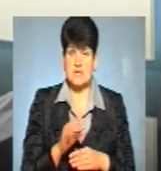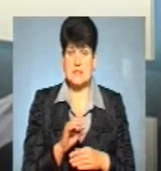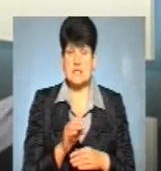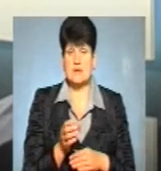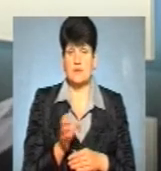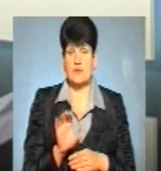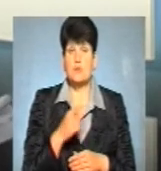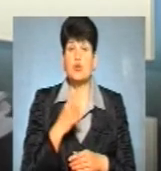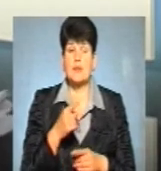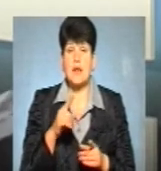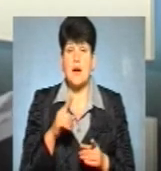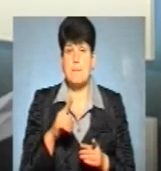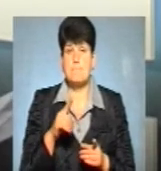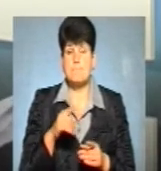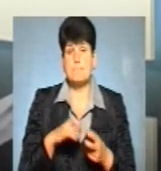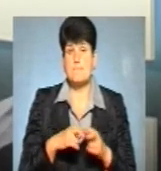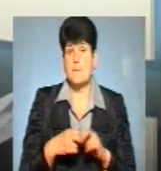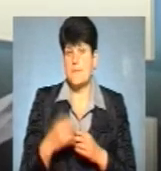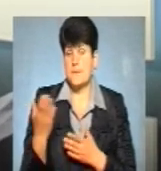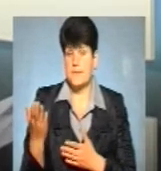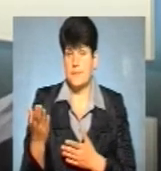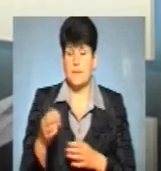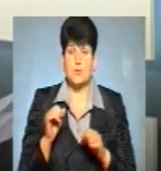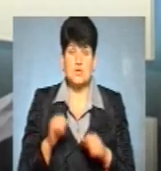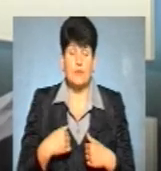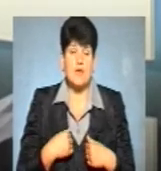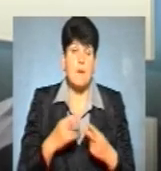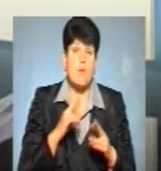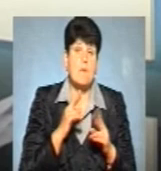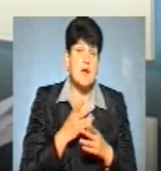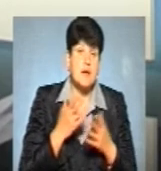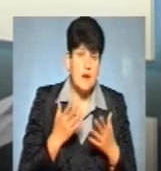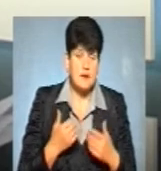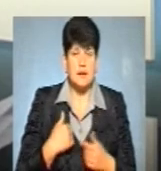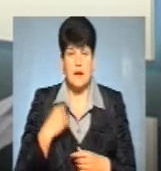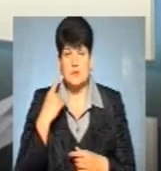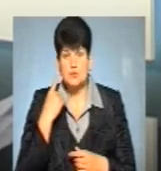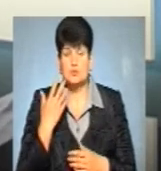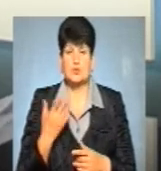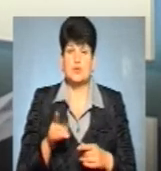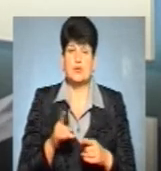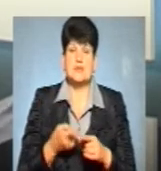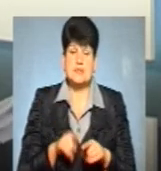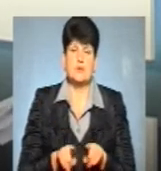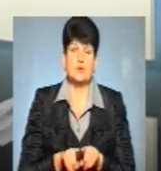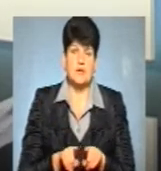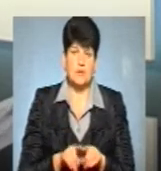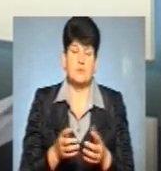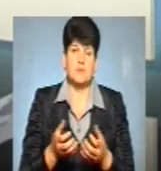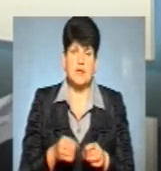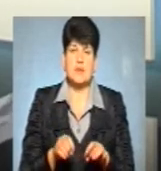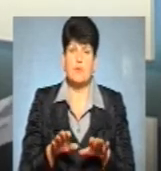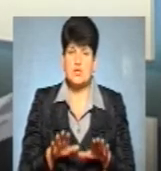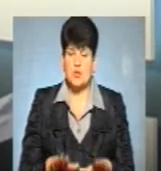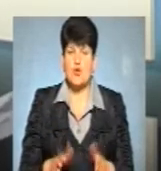на Прикарпатті. Я вважаю, що так само буде, ну, можливо, я помиляюся, але я так думаю, за аналогією буде така сама прийнята постанова,